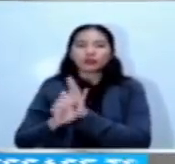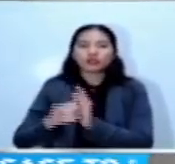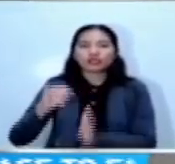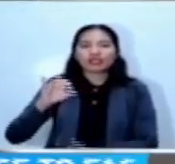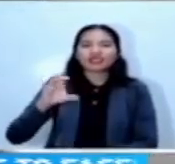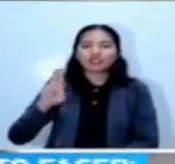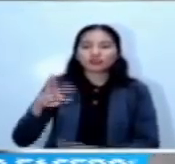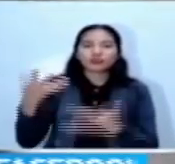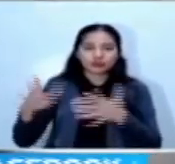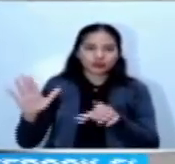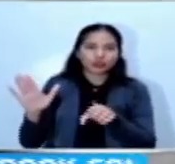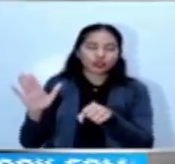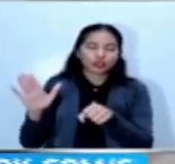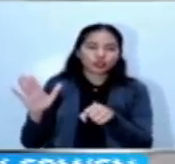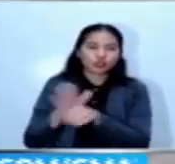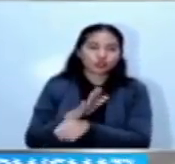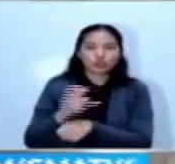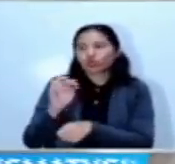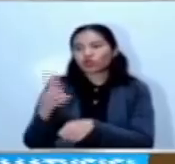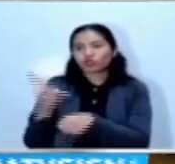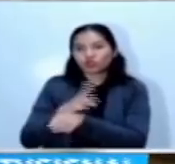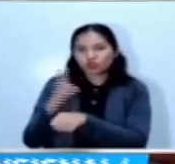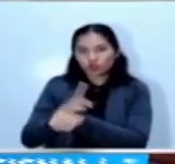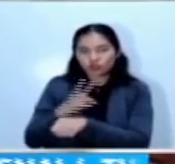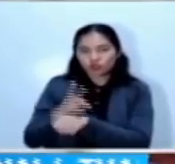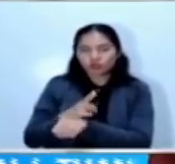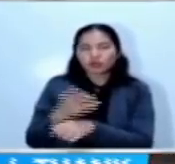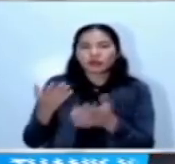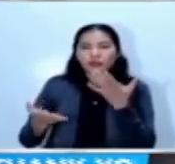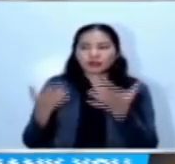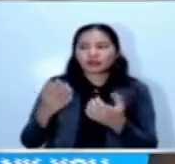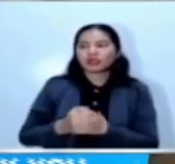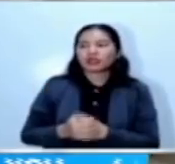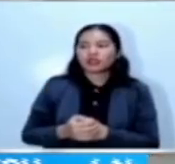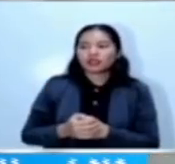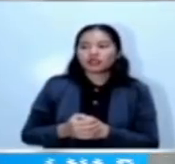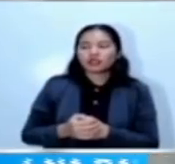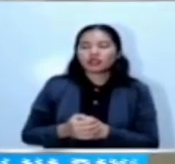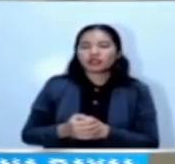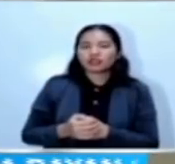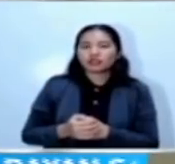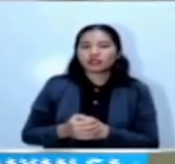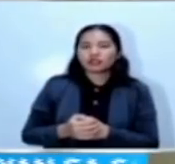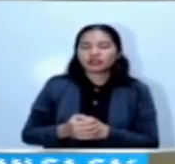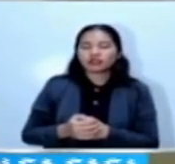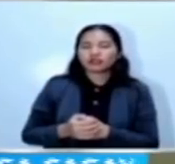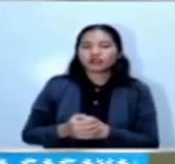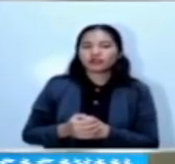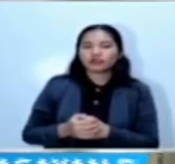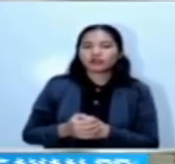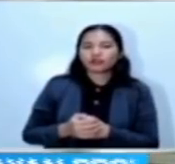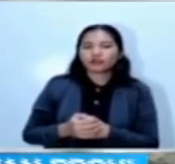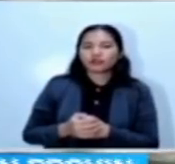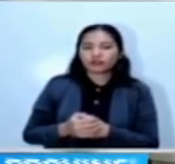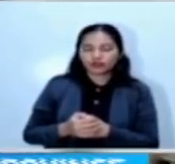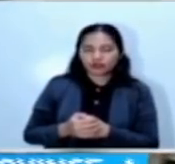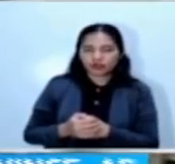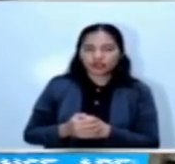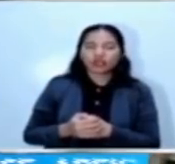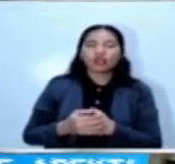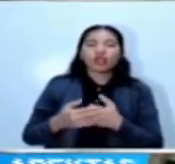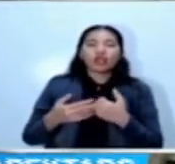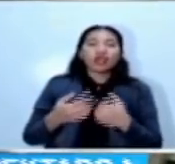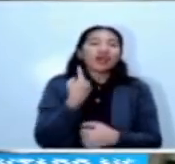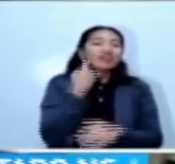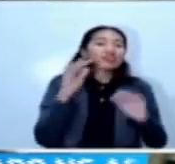Manila ngayon, mga 200 times higher than yung pinakamataas natin nakita nung March to April,